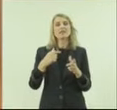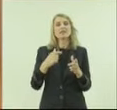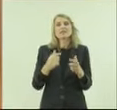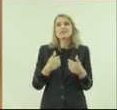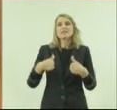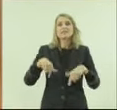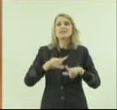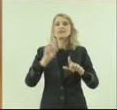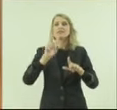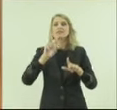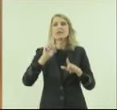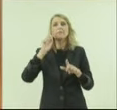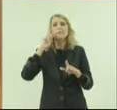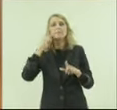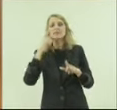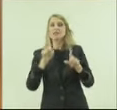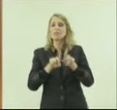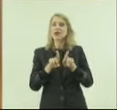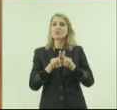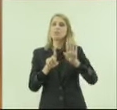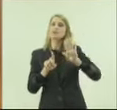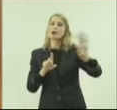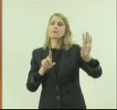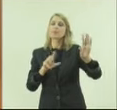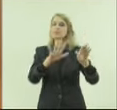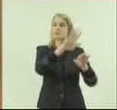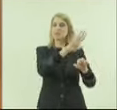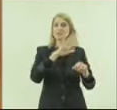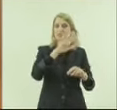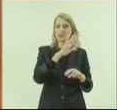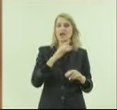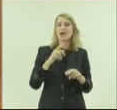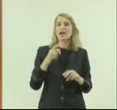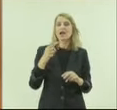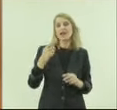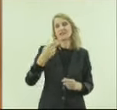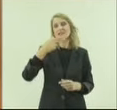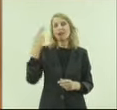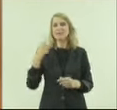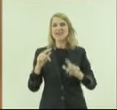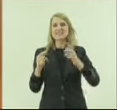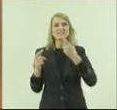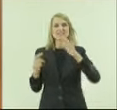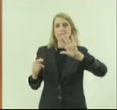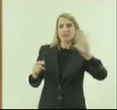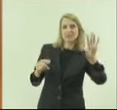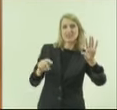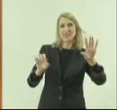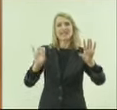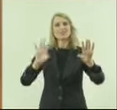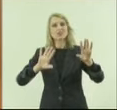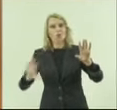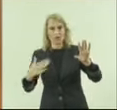прозападно направление в глобалните въпроси. Темата запад и изток са малко или много размети. И в тази сложна